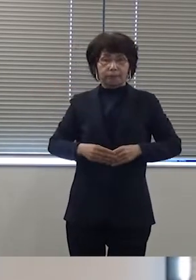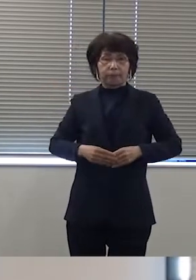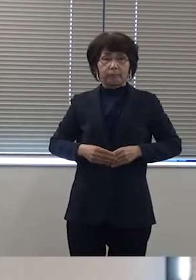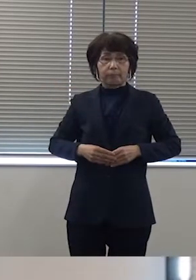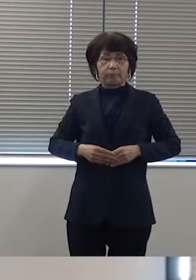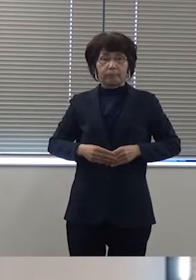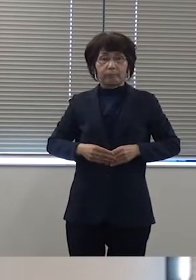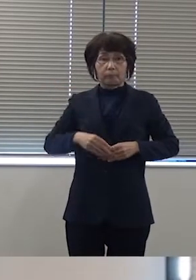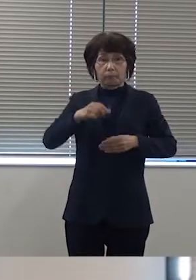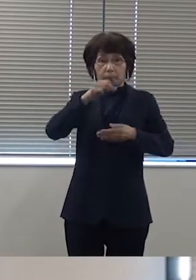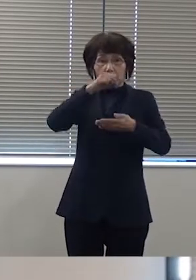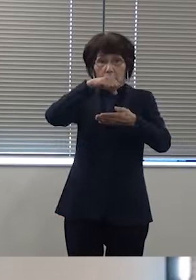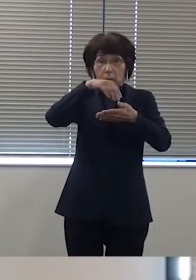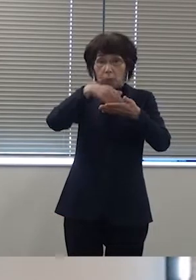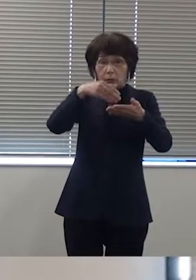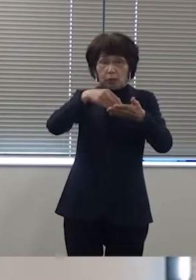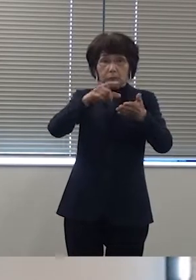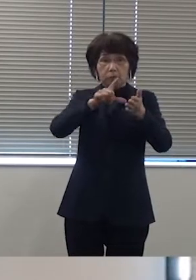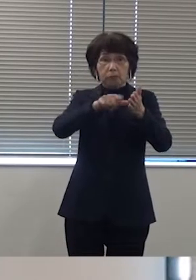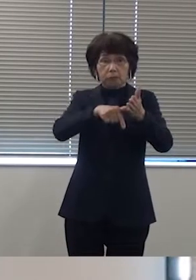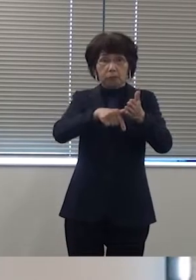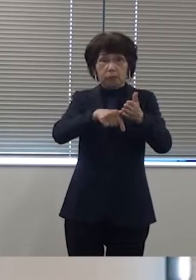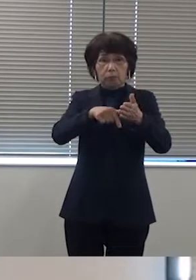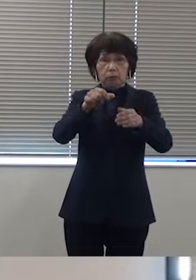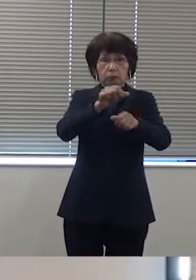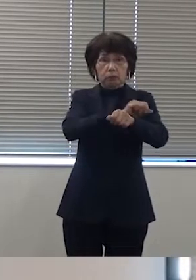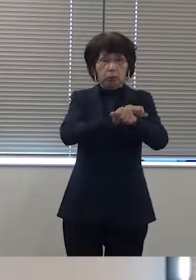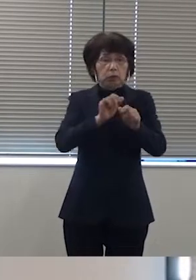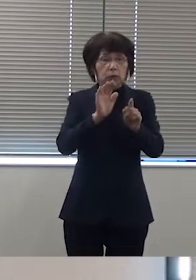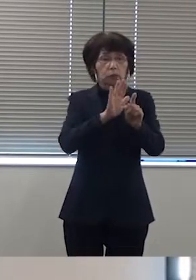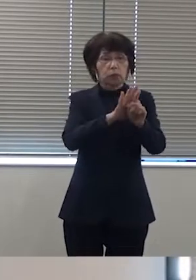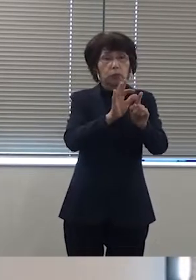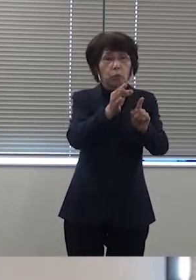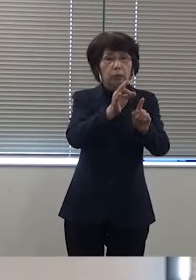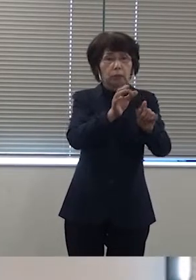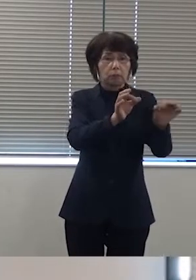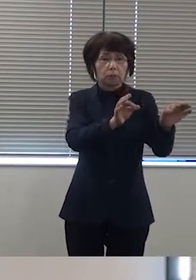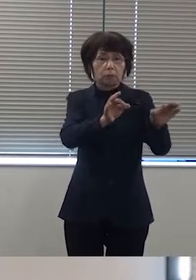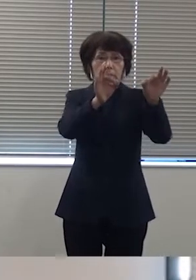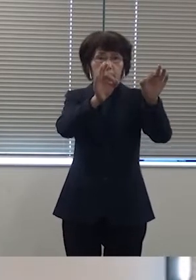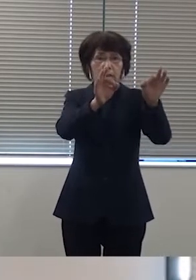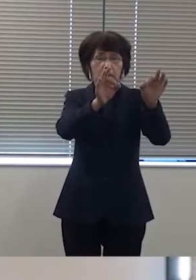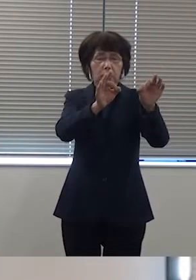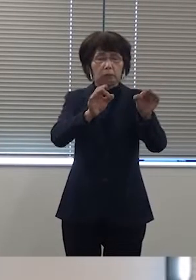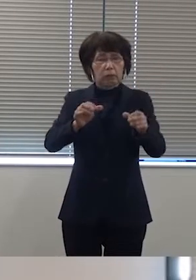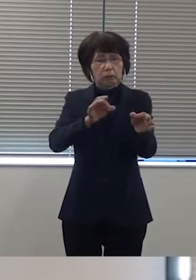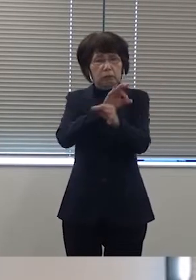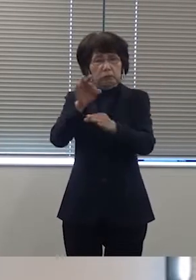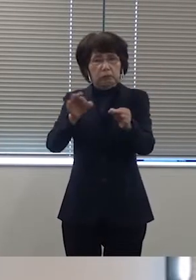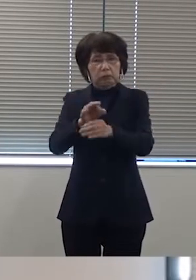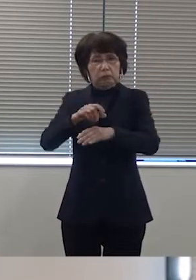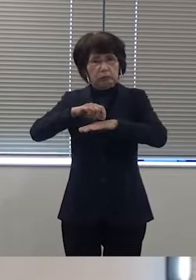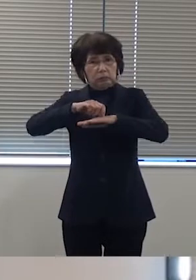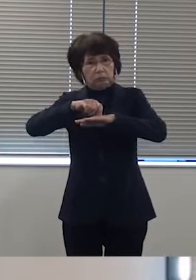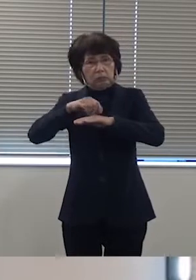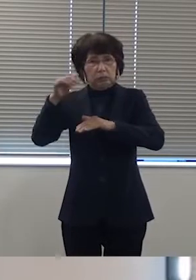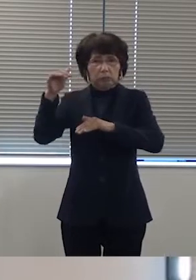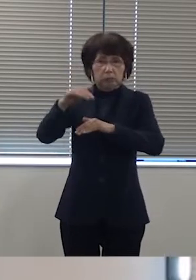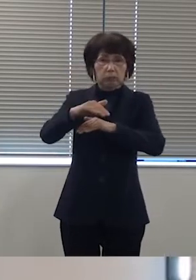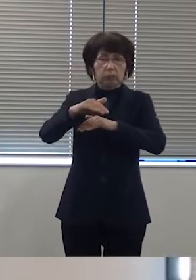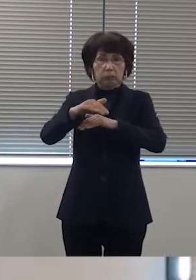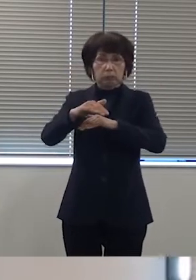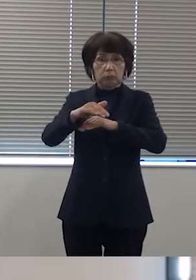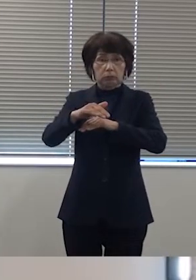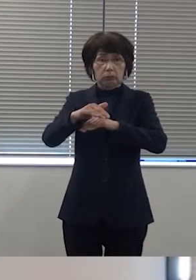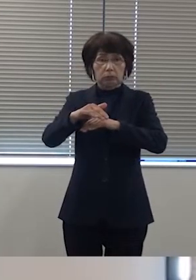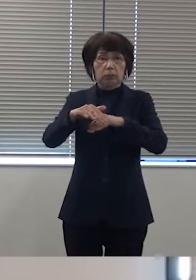です。歳出予算では、まあ、特に扶助費が伸びると、財政厳しくなるんですが、まあ、全体